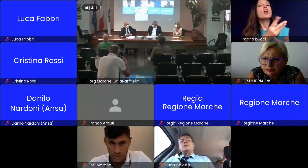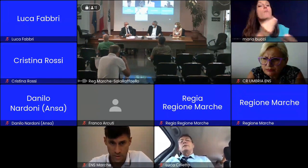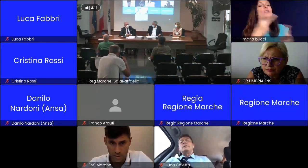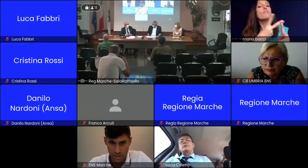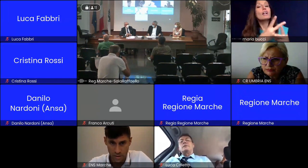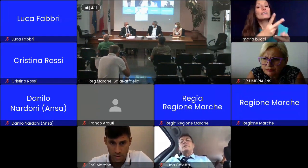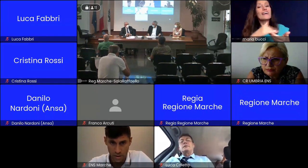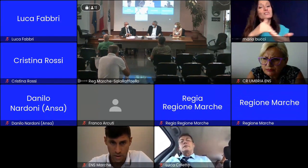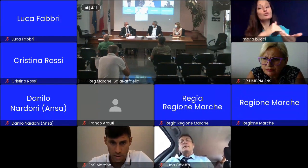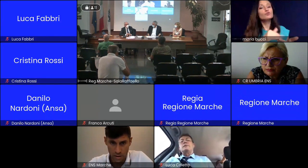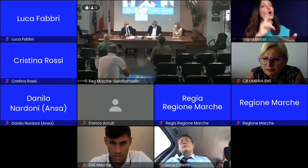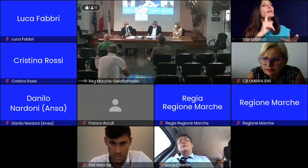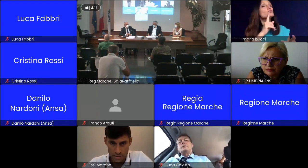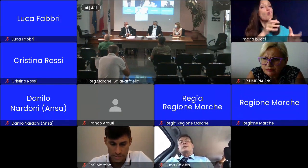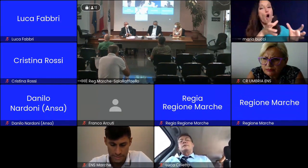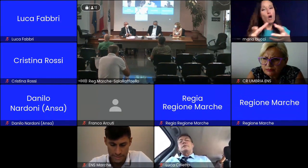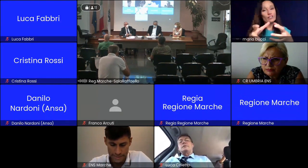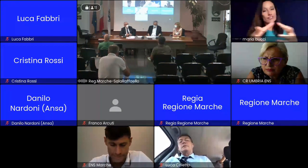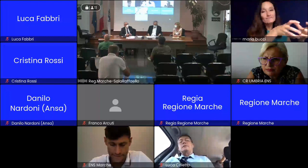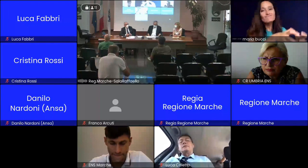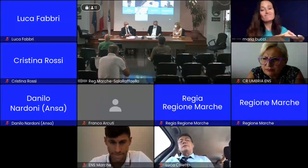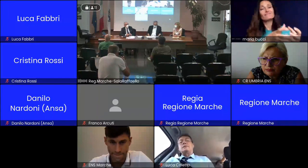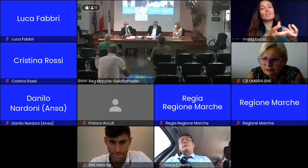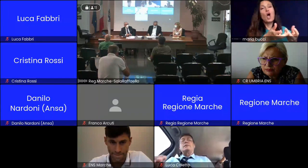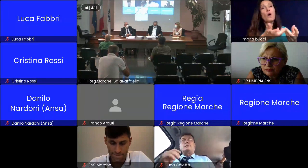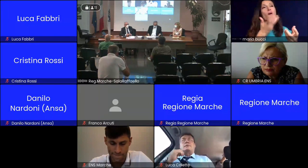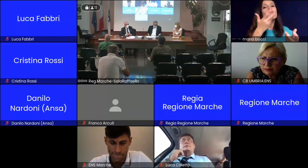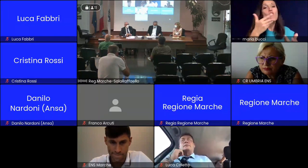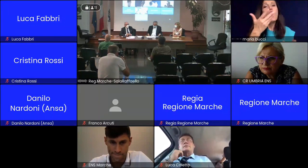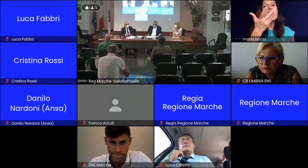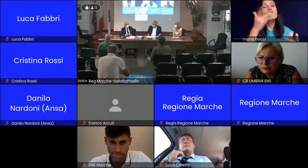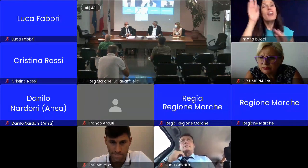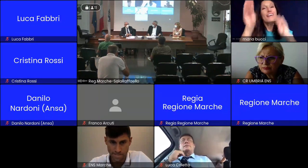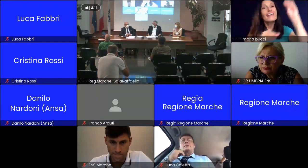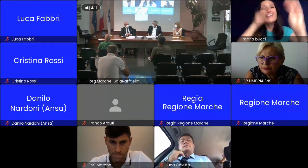fruttificare. Invece questa conferenza stampa ha appunto